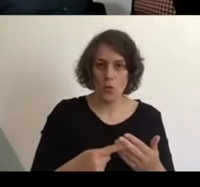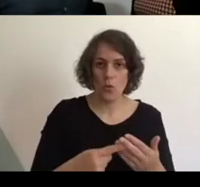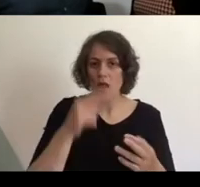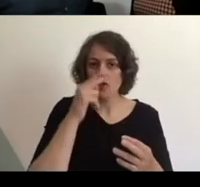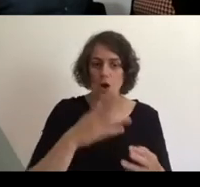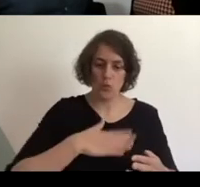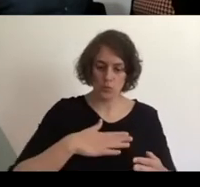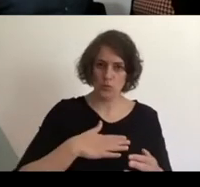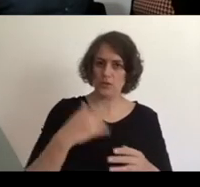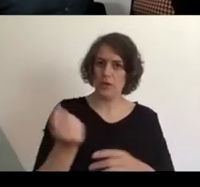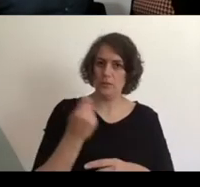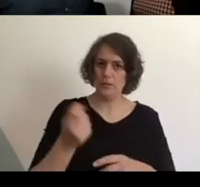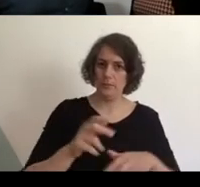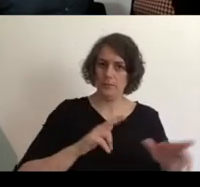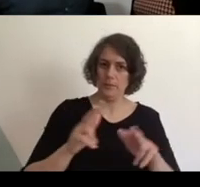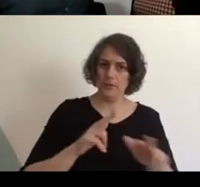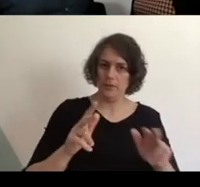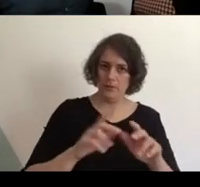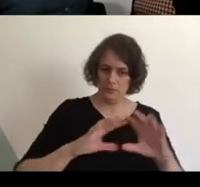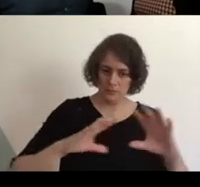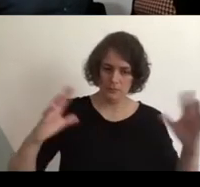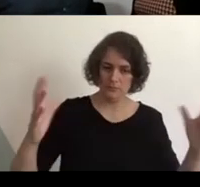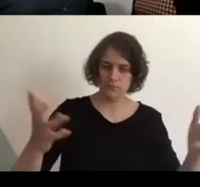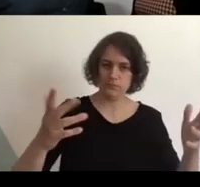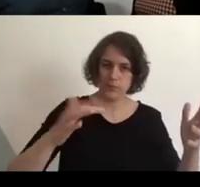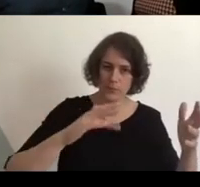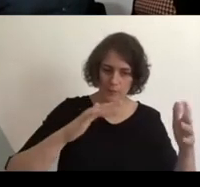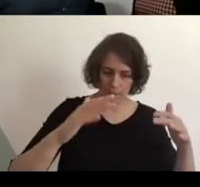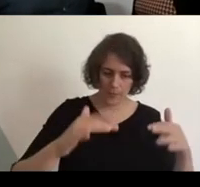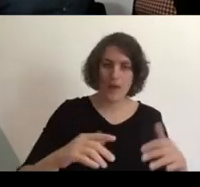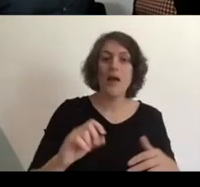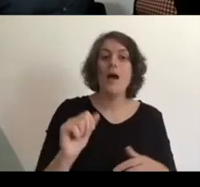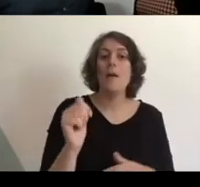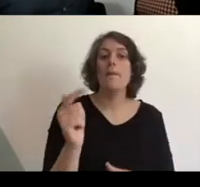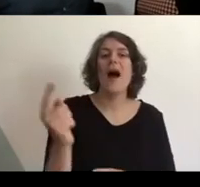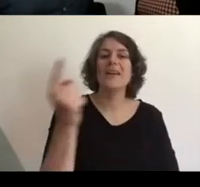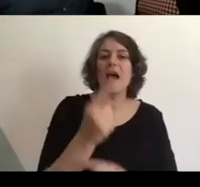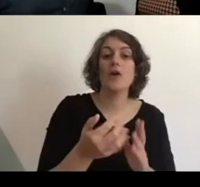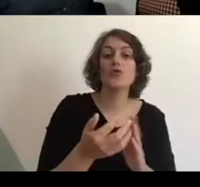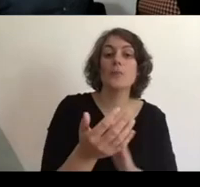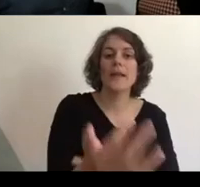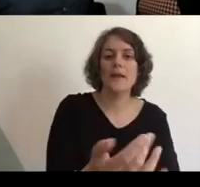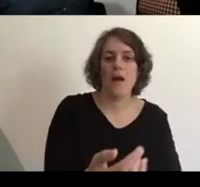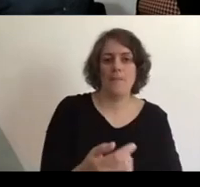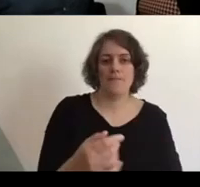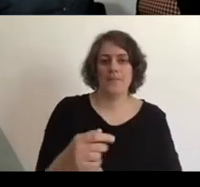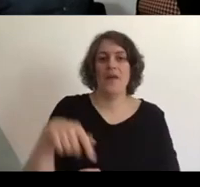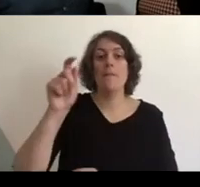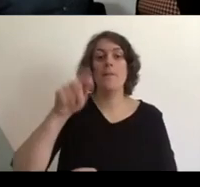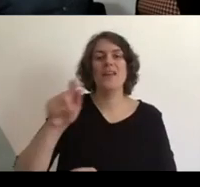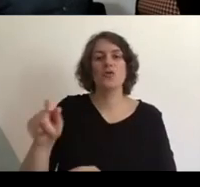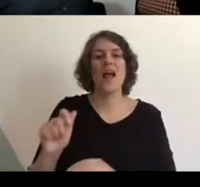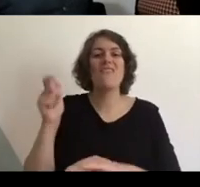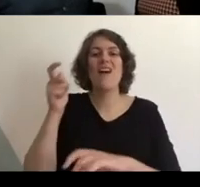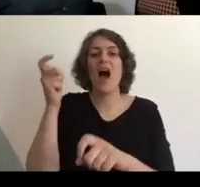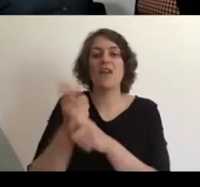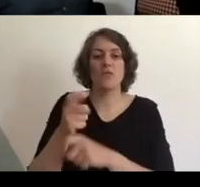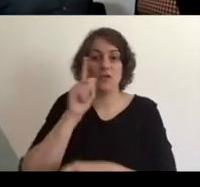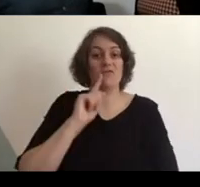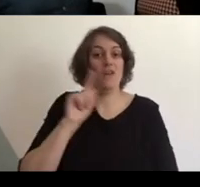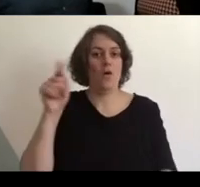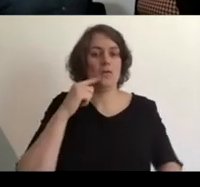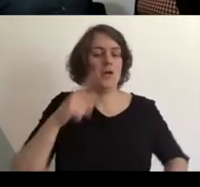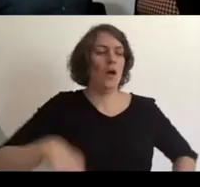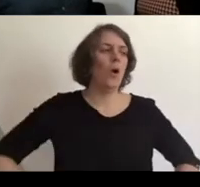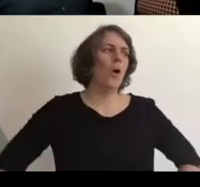sich damit auseinandergesetzt. Und nach einigen Jahren sagte die Personalverantwortliche, es ist wirklich spannend. Ich merke, dass dieser